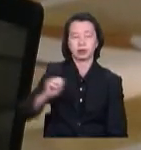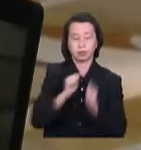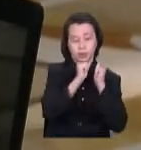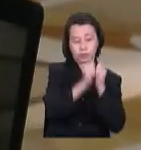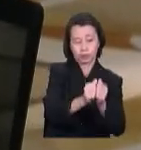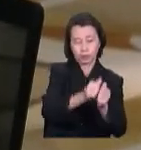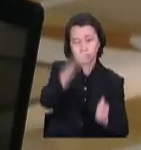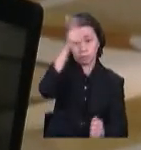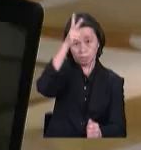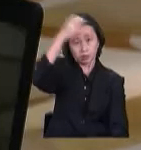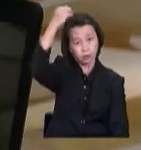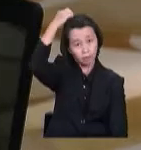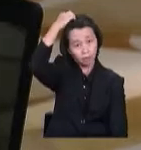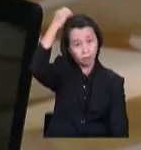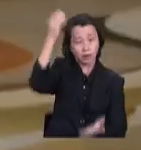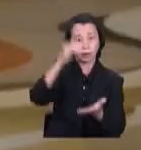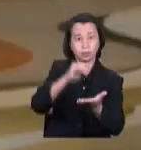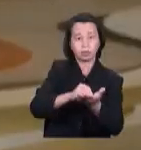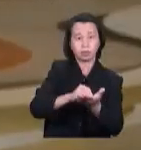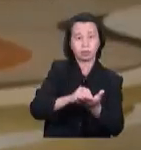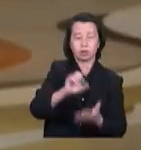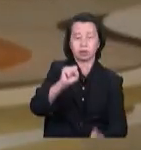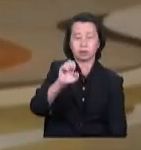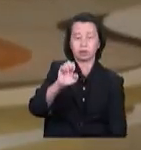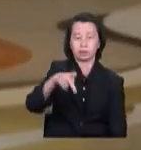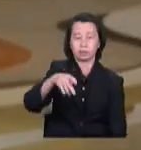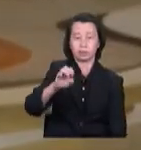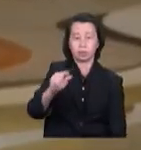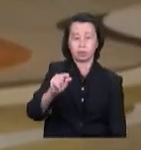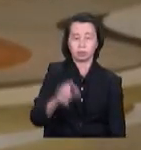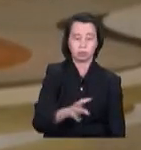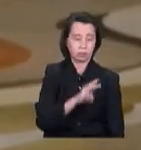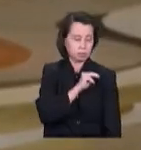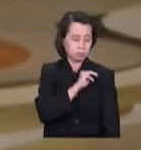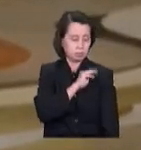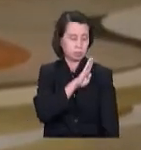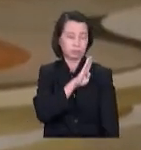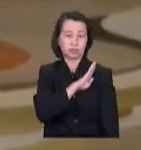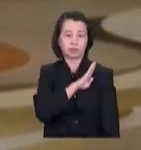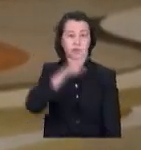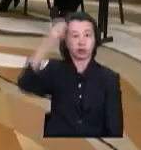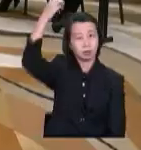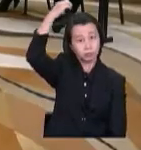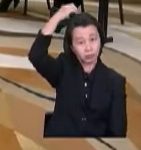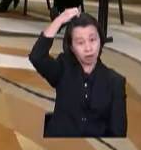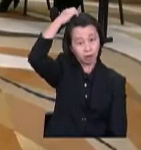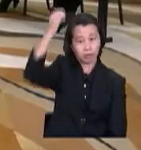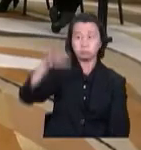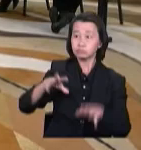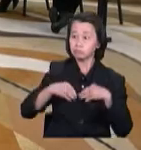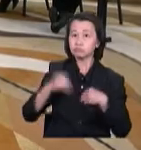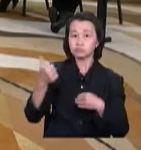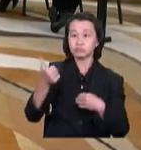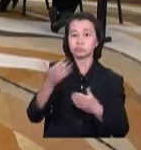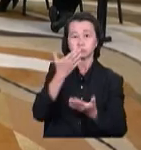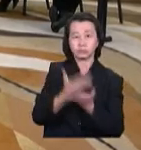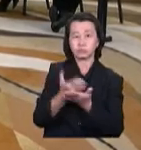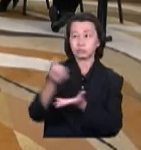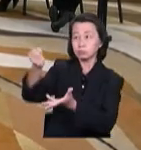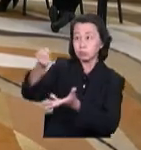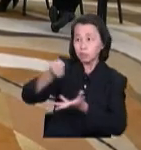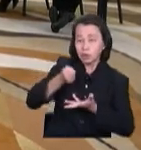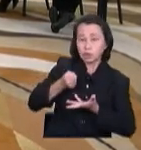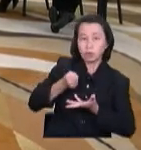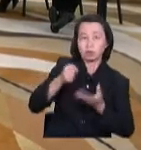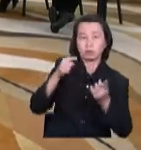bersama Kerajaan Negeri Selangor di Sepang Selangor. Sementara itu, Menteri Besar Selangor Datuk Seri Amiruddin Syari menyambut baik peruntukan yang